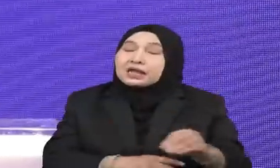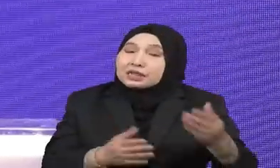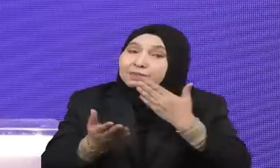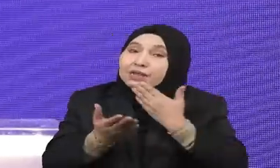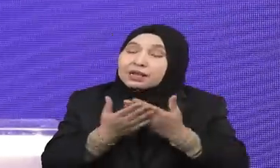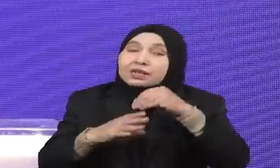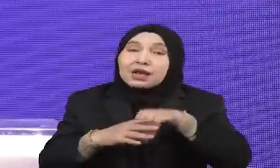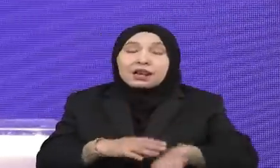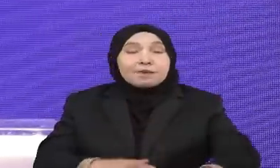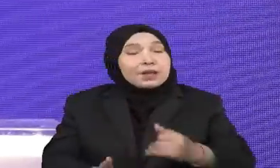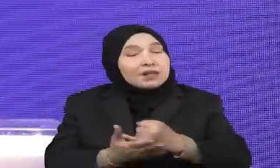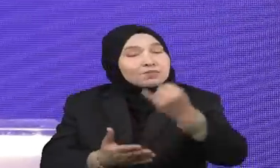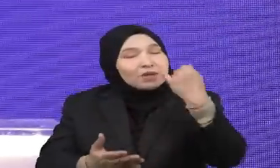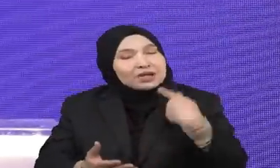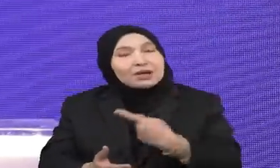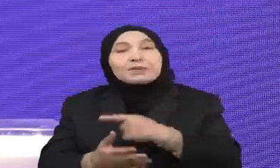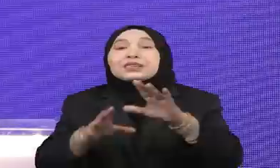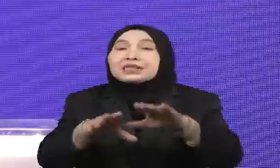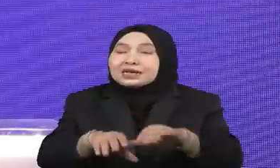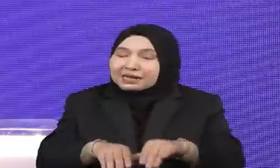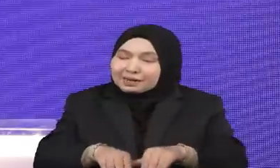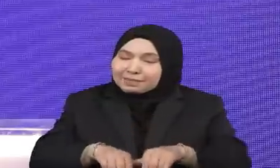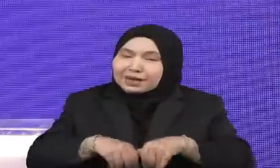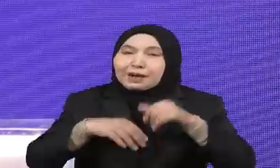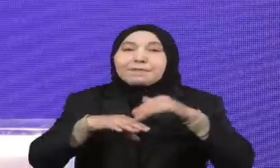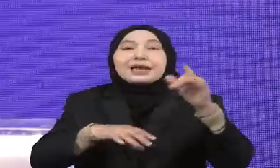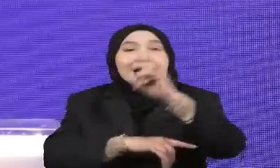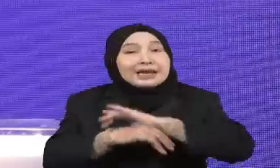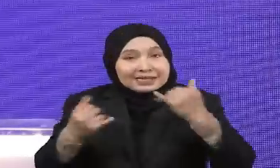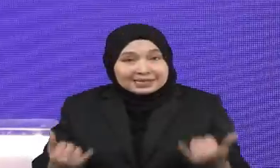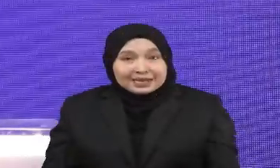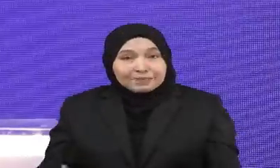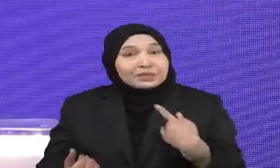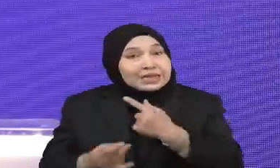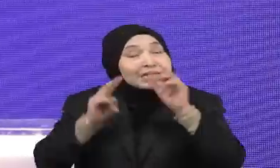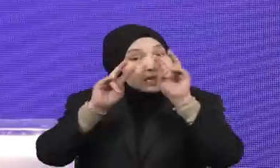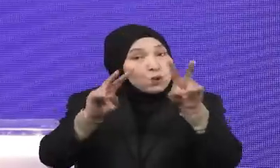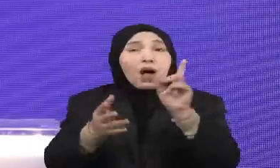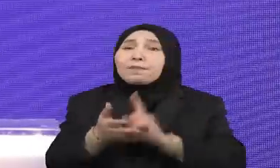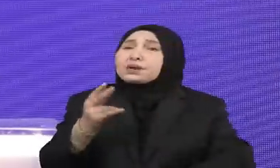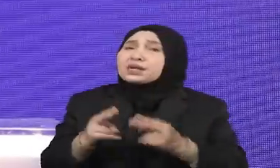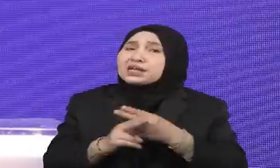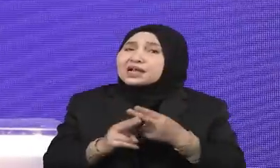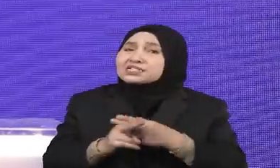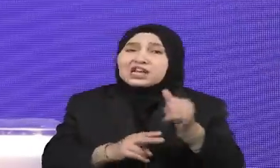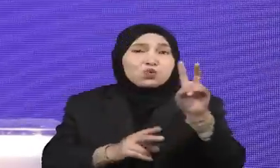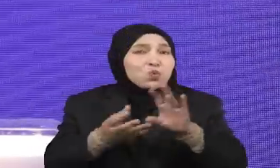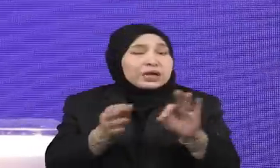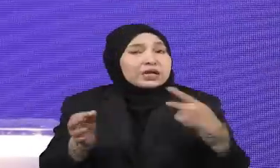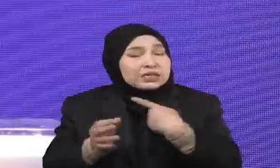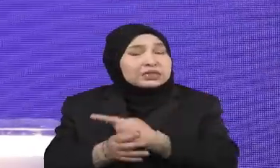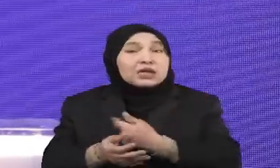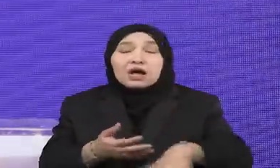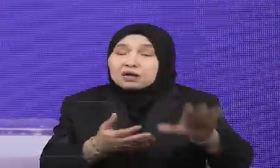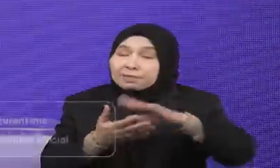innaka Antal alimul Hakim robbi zidni Ilma kita saksikan Apakah ringkasan bagi dua ayat yang kita akan